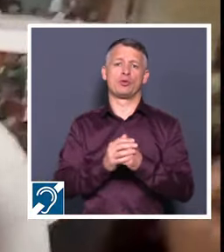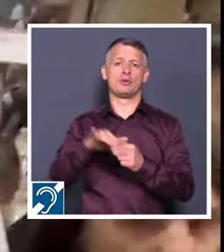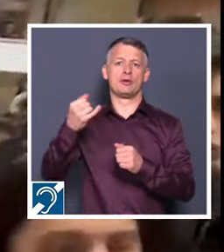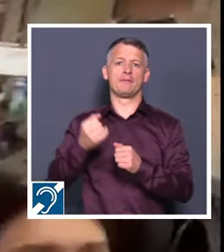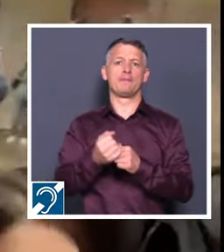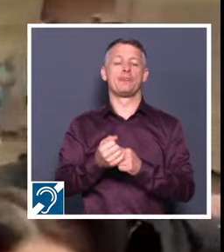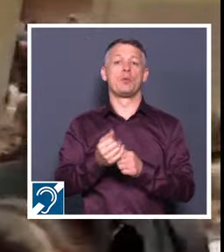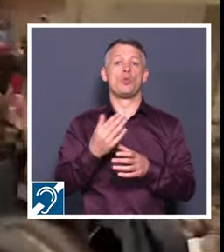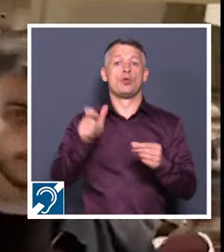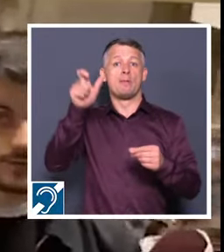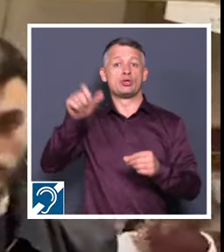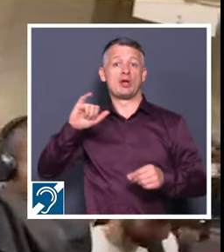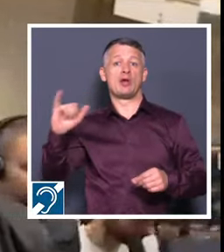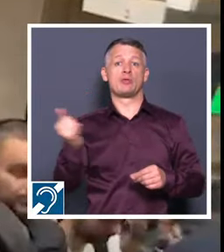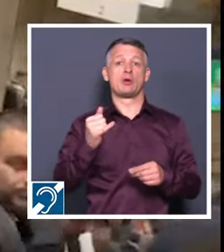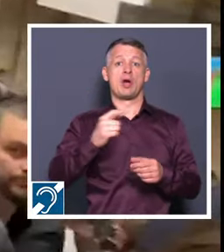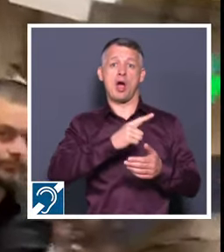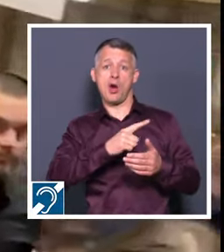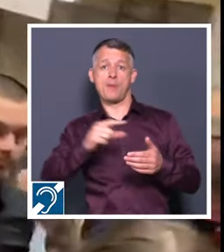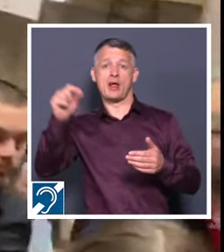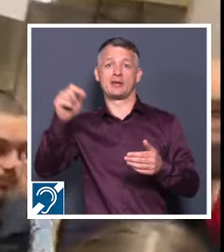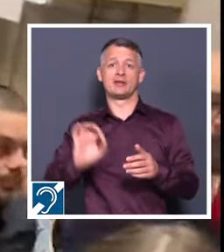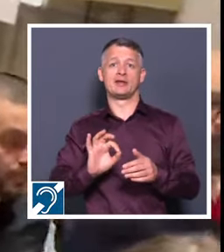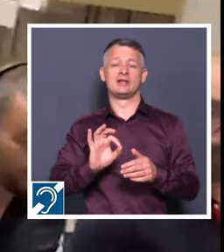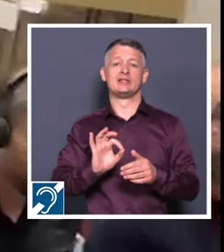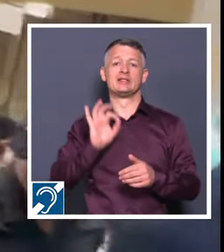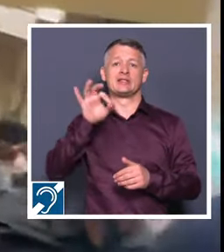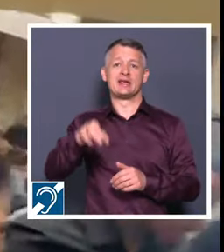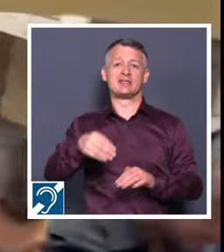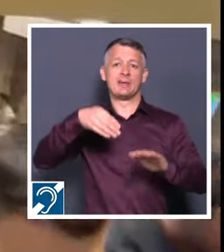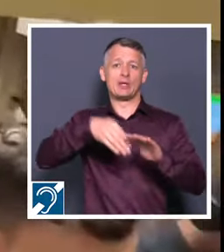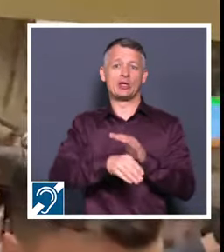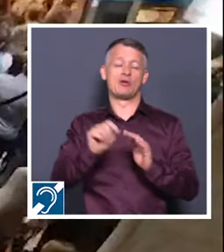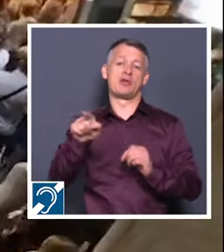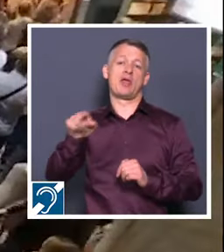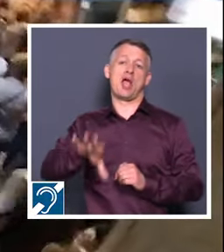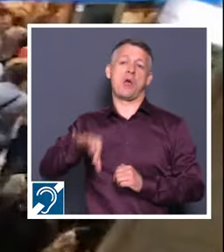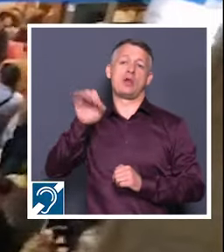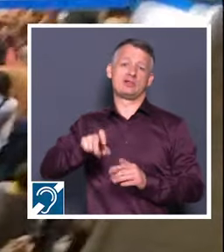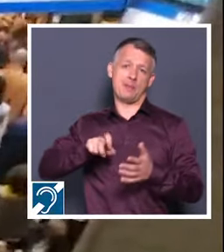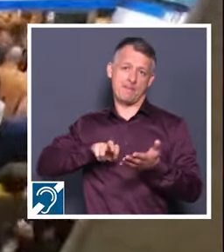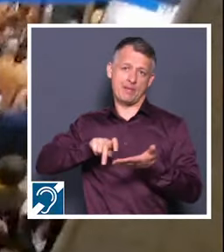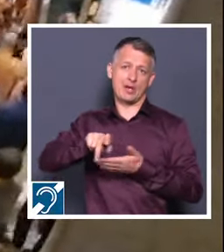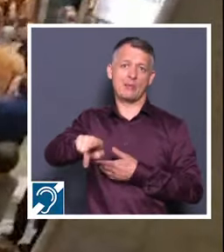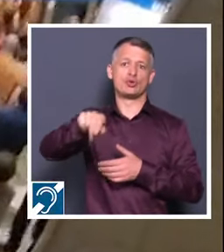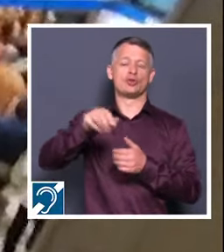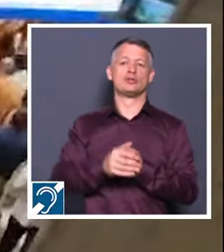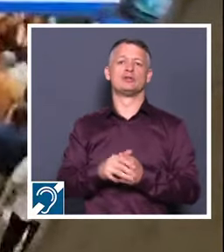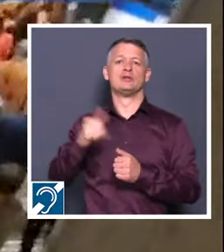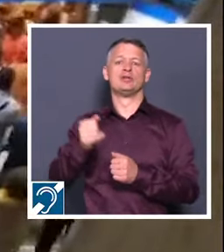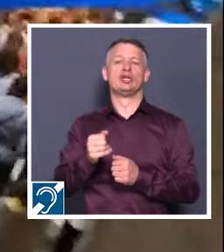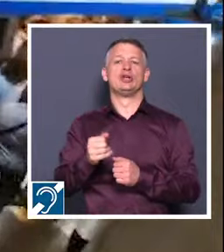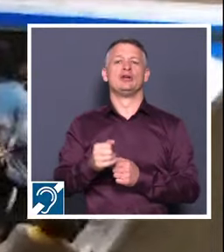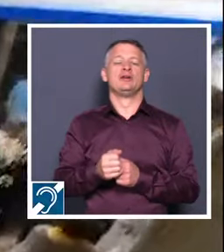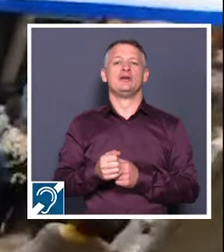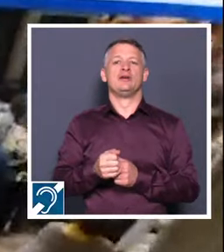călători au ieșit de la stația de metrou și au ales să meargă pe jos, iar în continuare este foarte